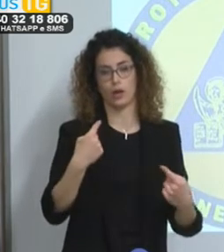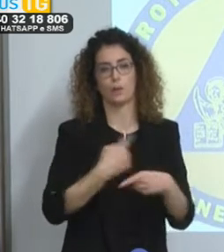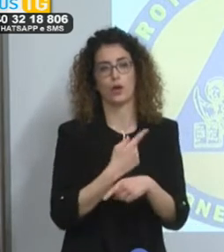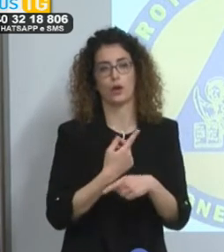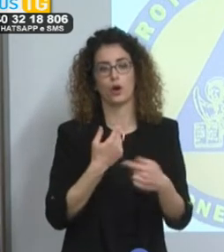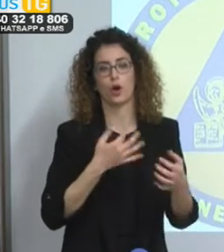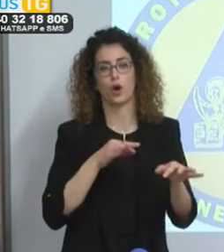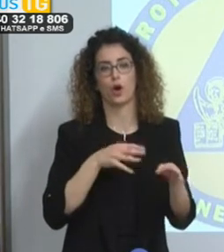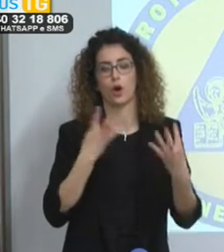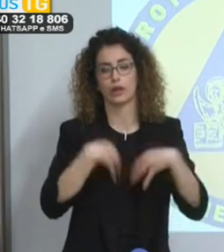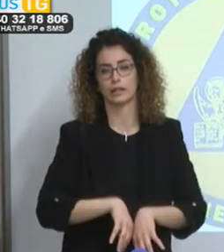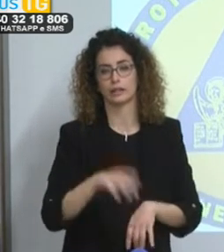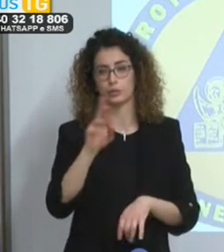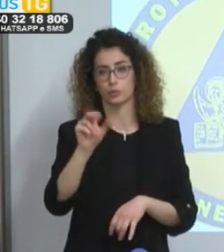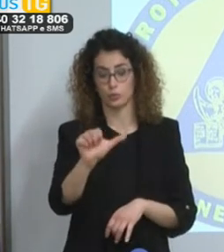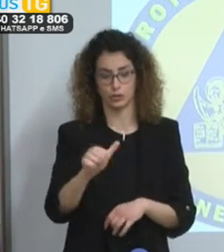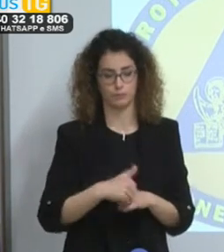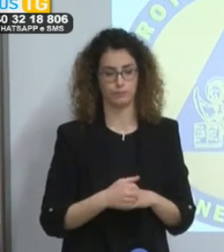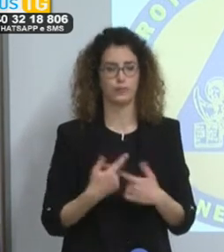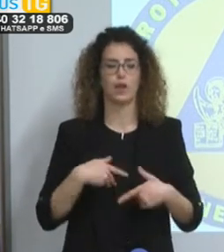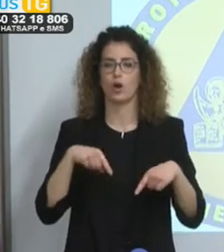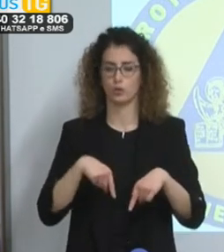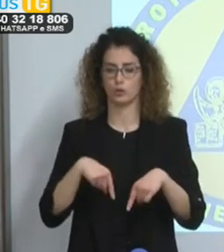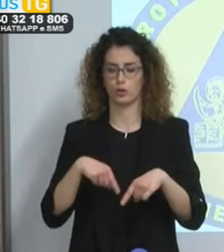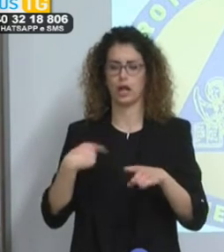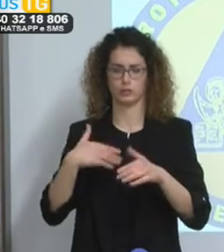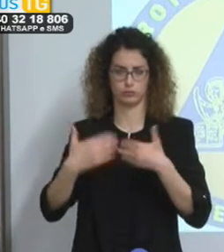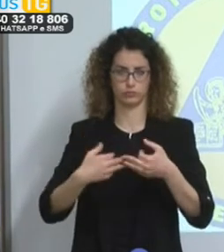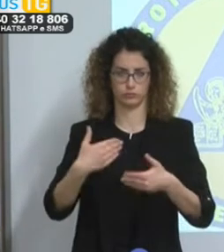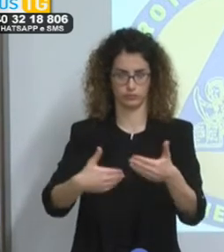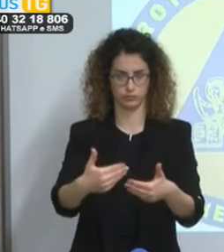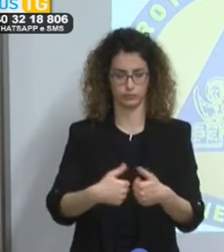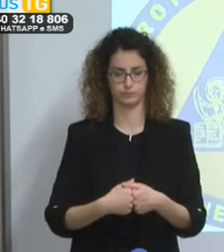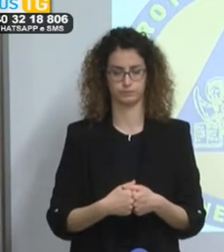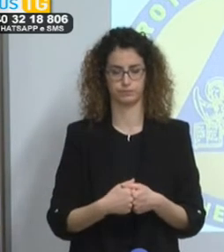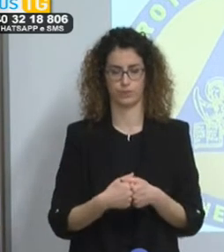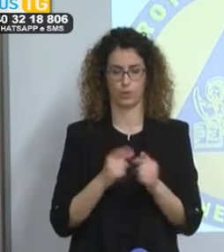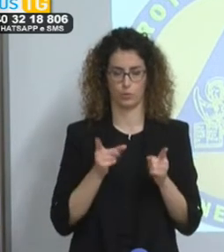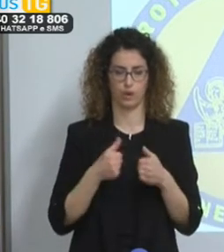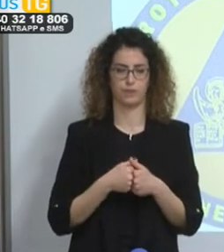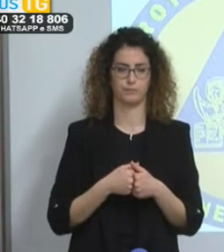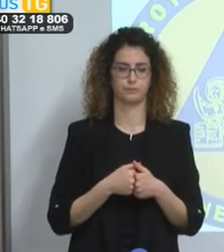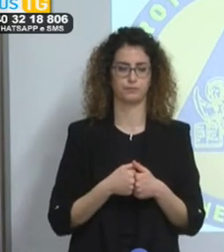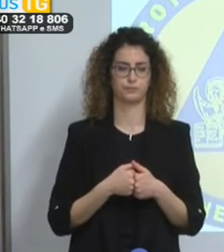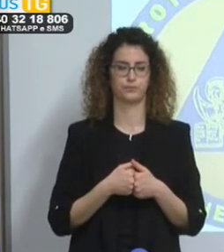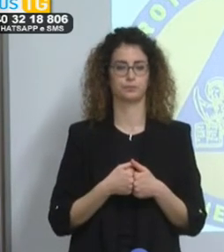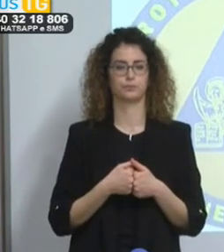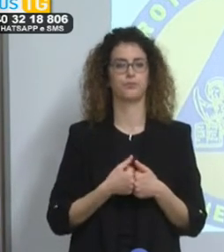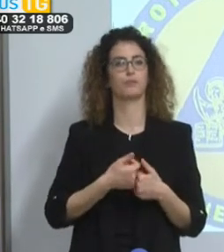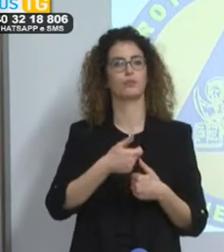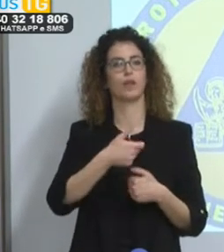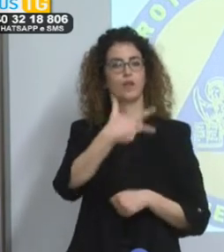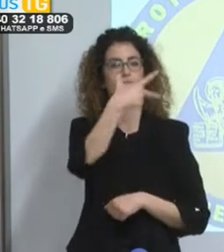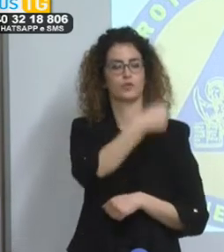questa fase qua noi stiamo facendo, comunque lo faremo anche dopo, sicuramente riconoscere, che so, la vaccinazione del convivente